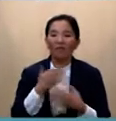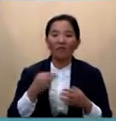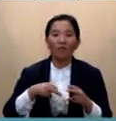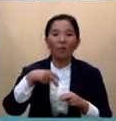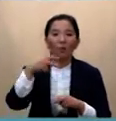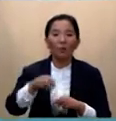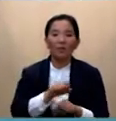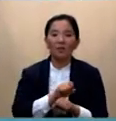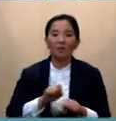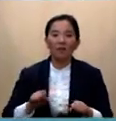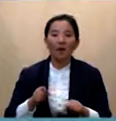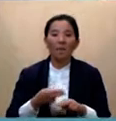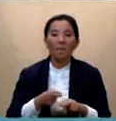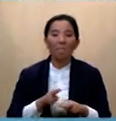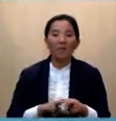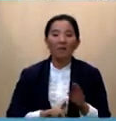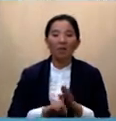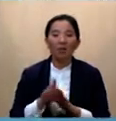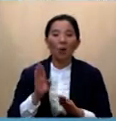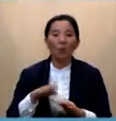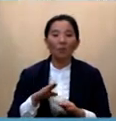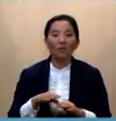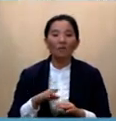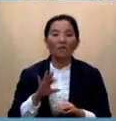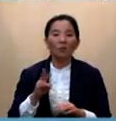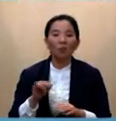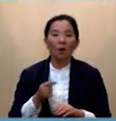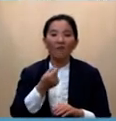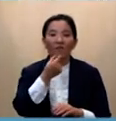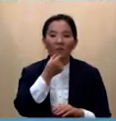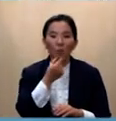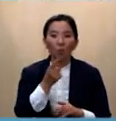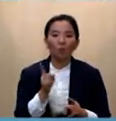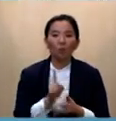вперед. Пробиваем по свистку. Тррт.